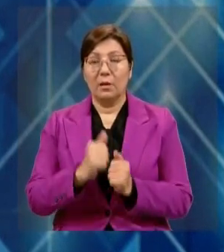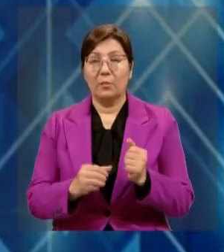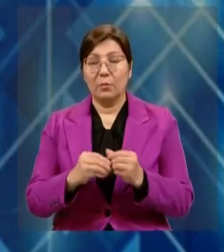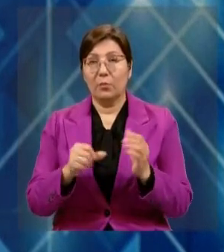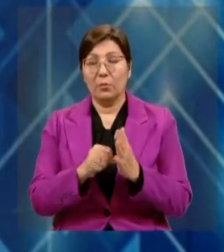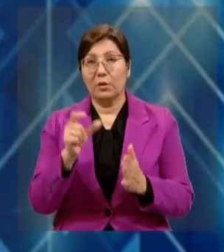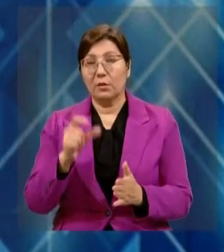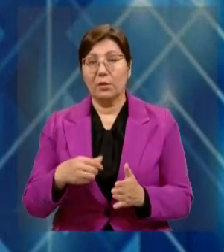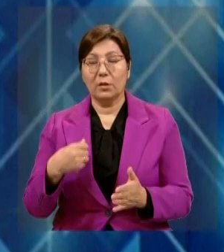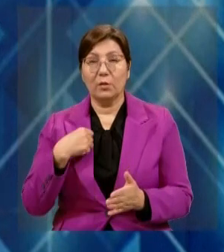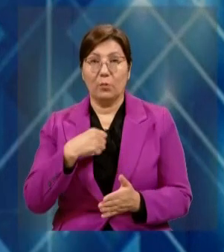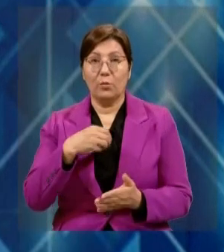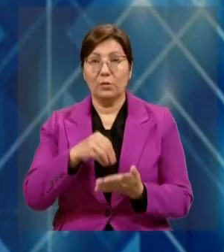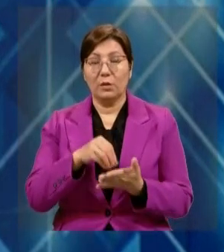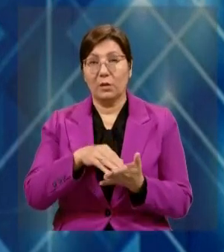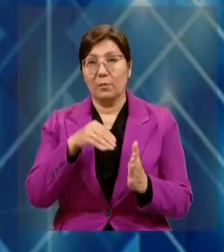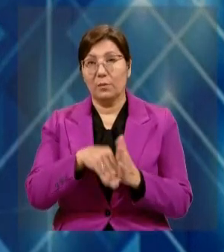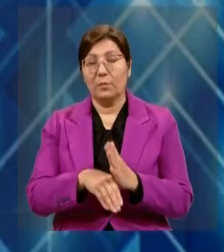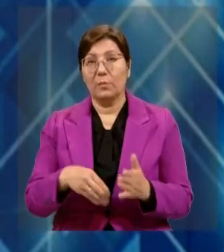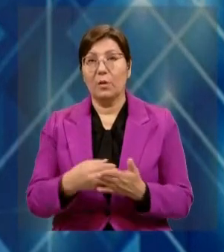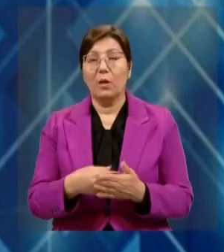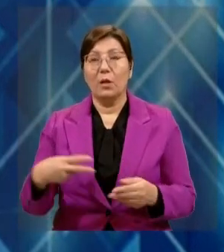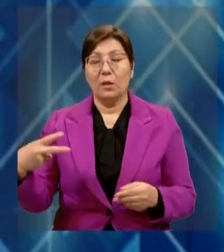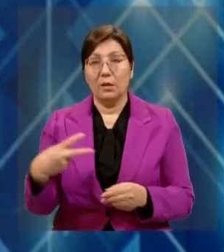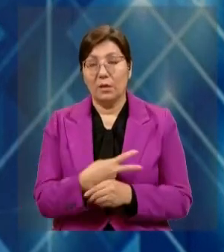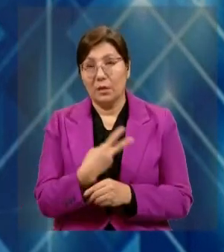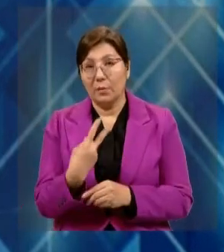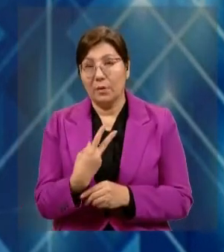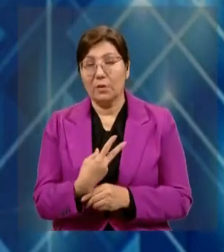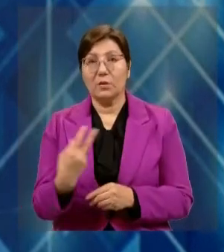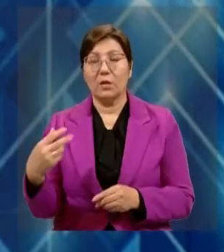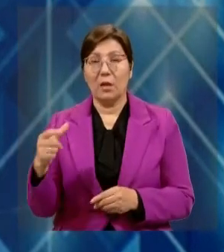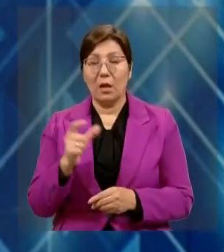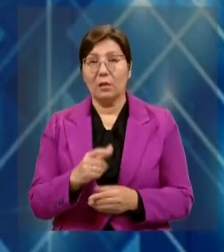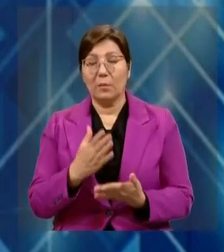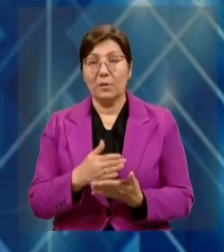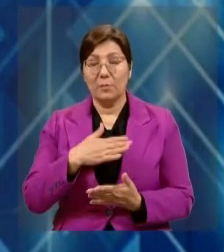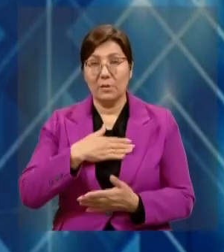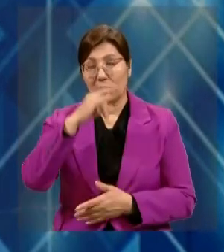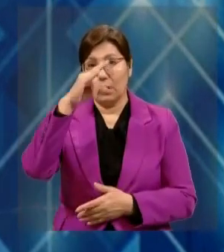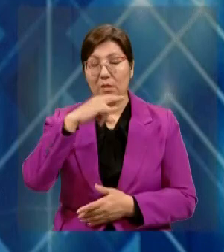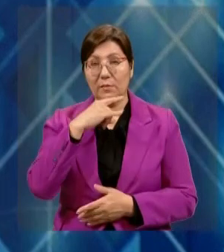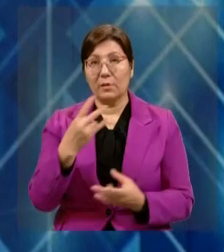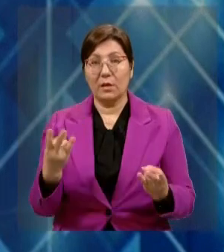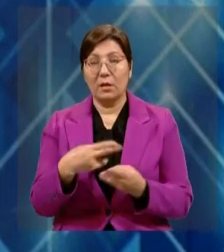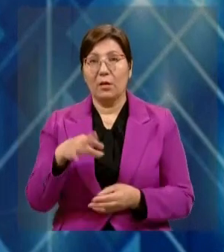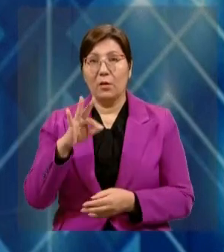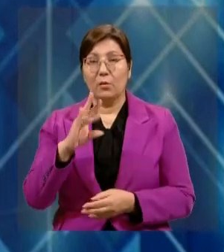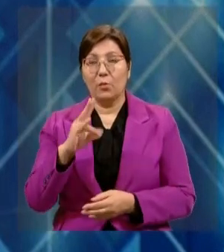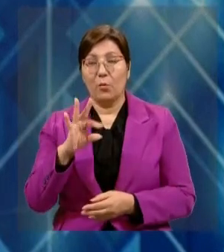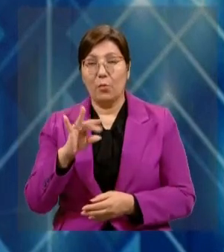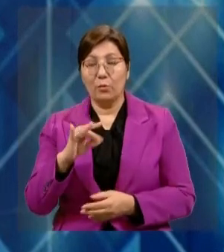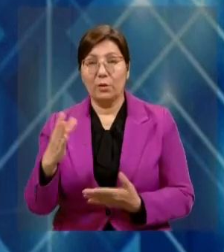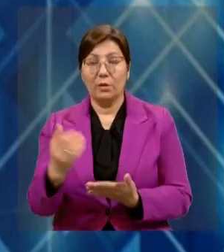тұрған осы тіркелімге енгізілген. Қазақстанда бұл 2000 адамды құрайды. Сәйкесінше бізде Қазақстанда қажетті донорды табу өте